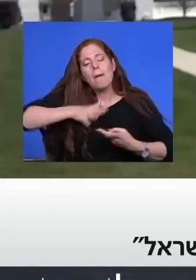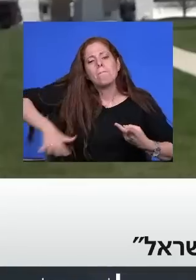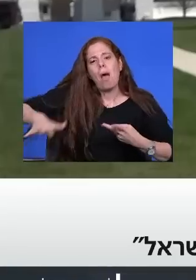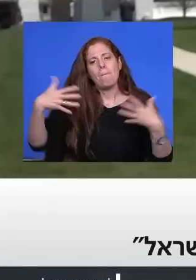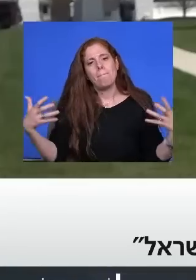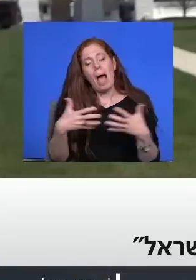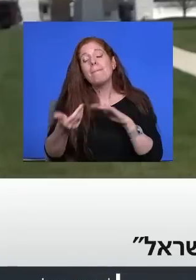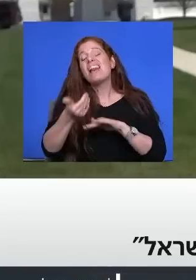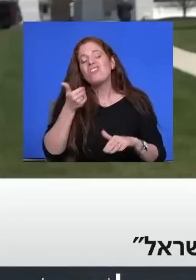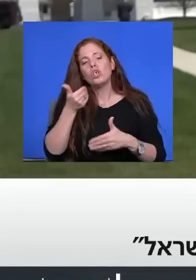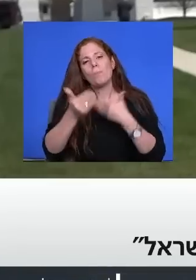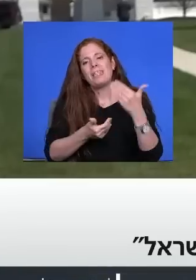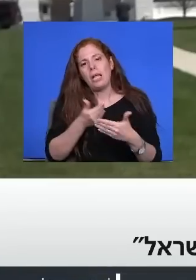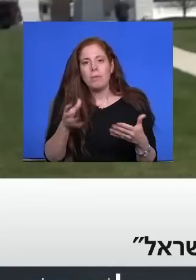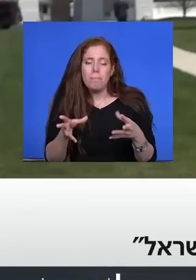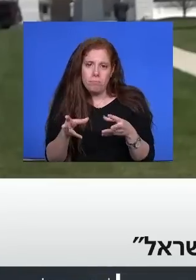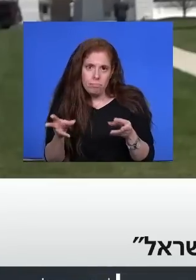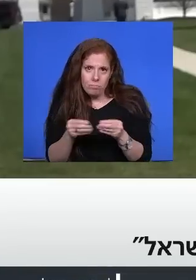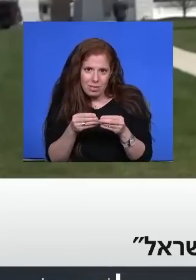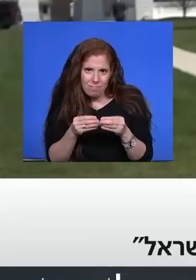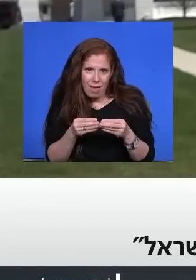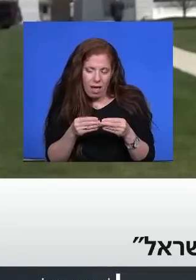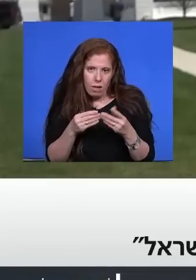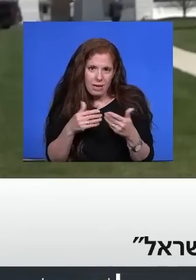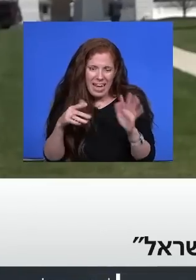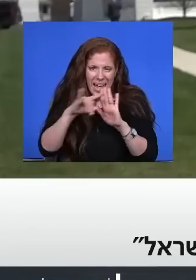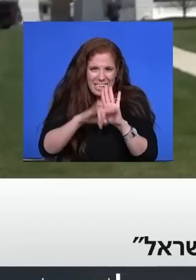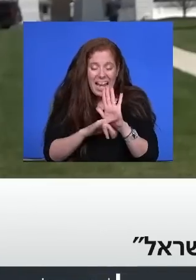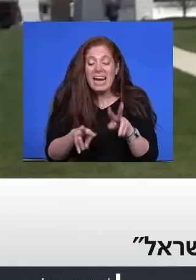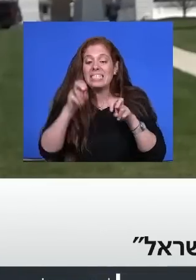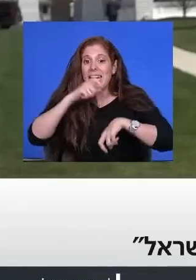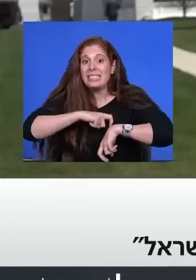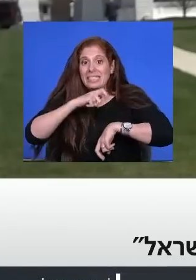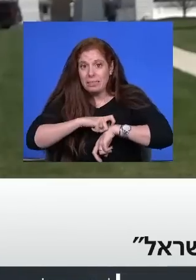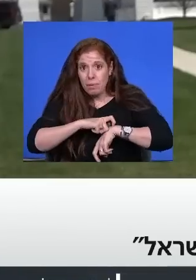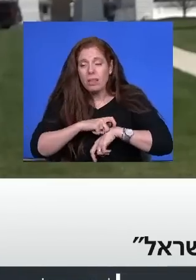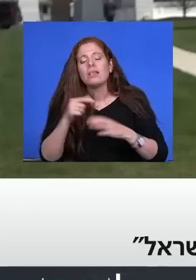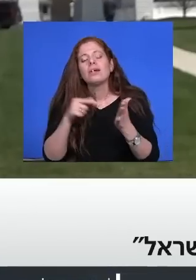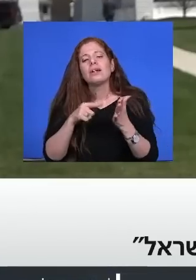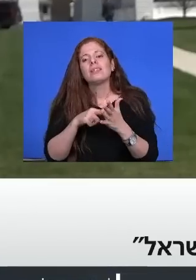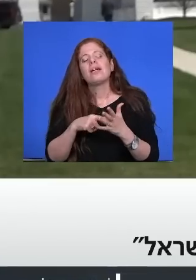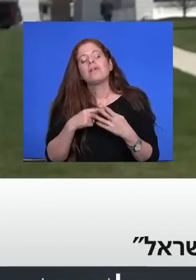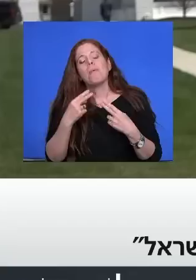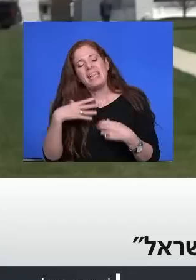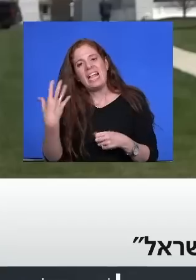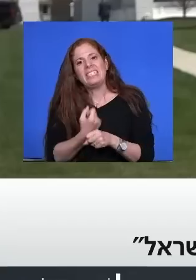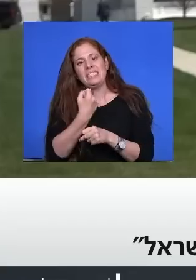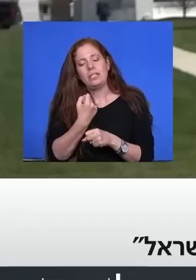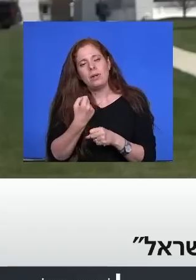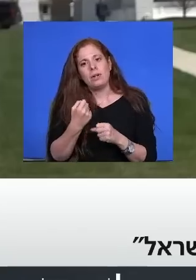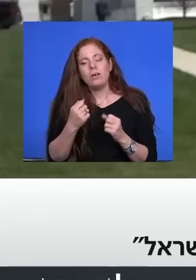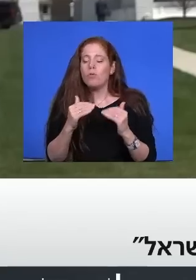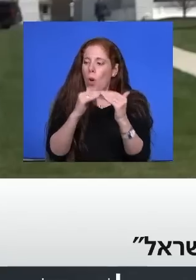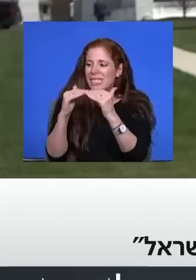לפני שמתקדמים עם החקיקה הזאת, לנצל את פסק הזמן שעליו הכריז נתניהו, כדי להשיג באמת קונסנזוס בציבור, ואם רוצים